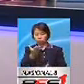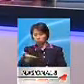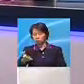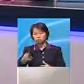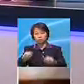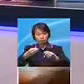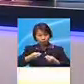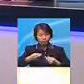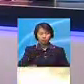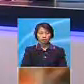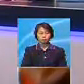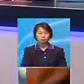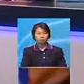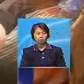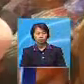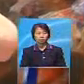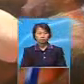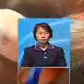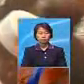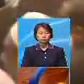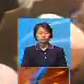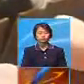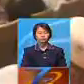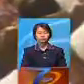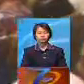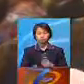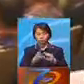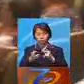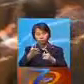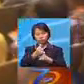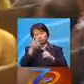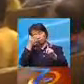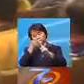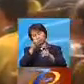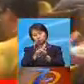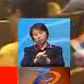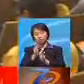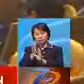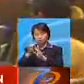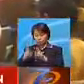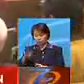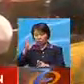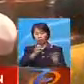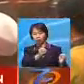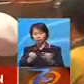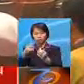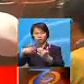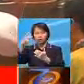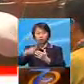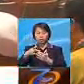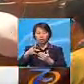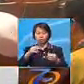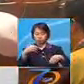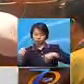yang ditawarkan dalam usaha mencapai sasaran tersebut rakyat bakal menghancurkan program